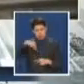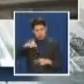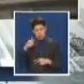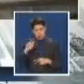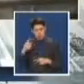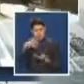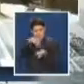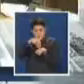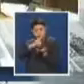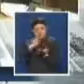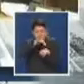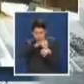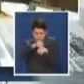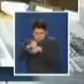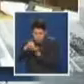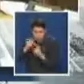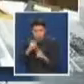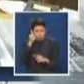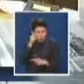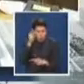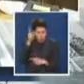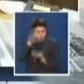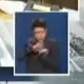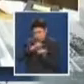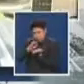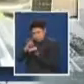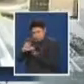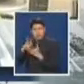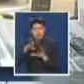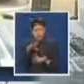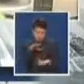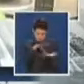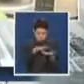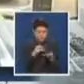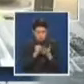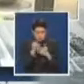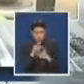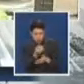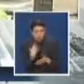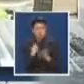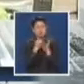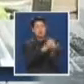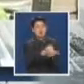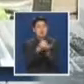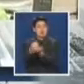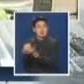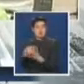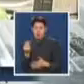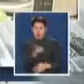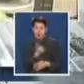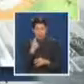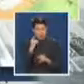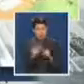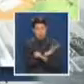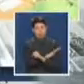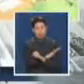ด้วยเนี่ยตรงนี้เขาจะเป็นข้อมูลนะครับรายวันต่อวันเลยนะครับที่มีการรายงานเราก็จะเข้าไปช่วยเหลือนะครับในระดับพื้นที่ให้ครบ